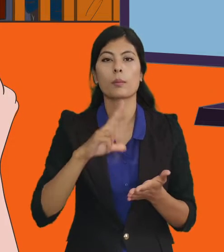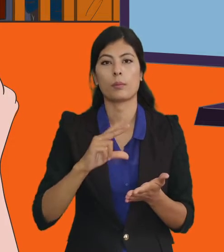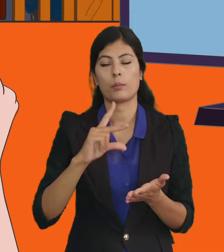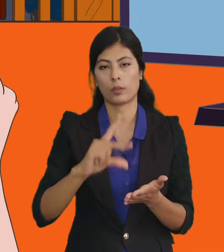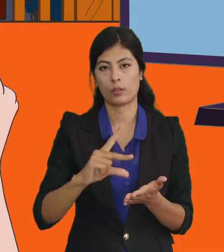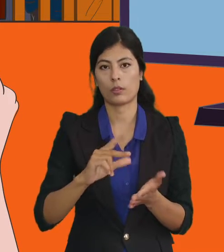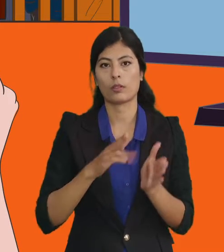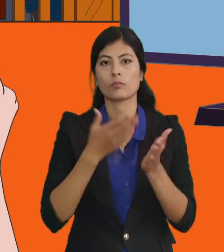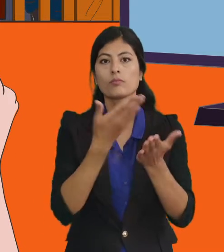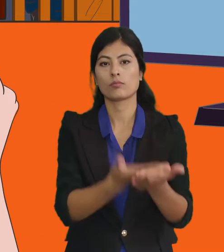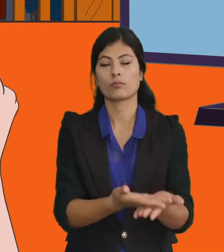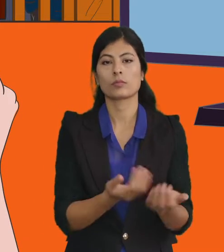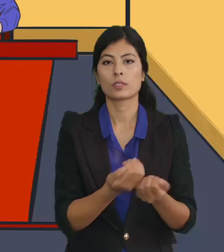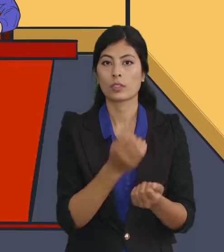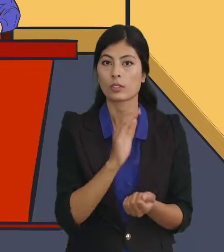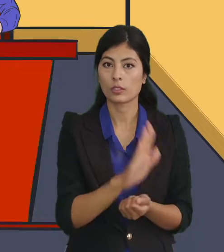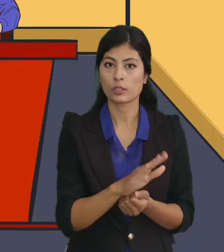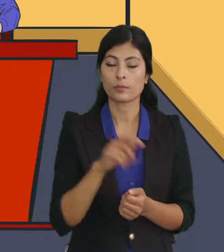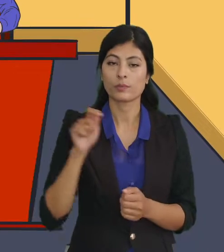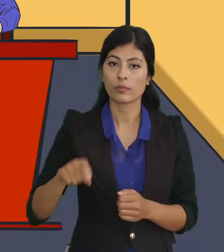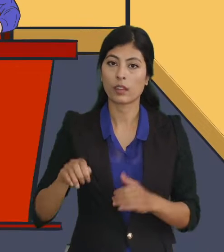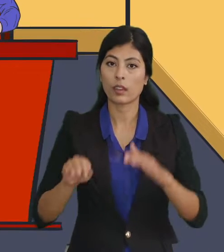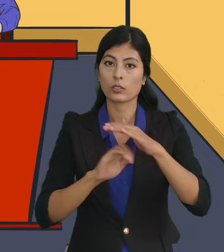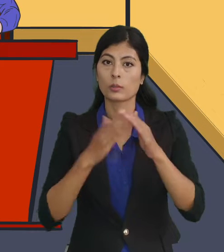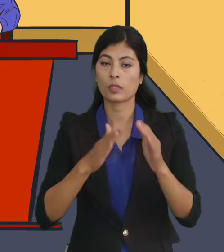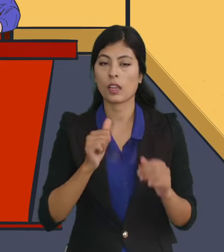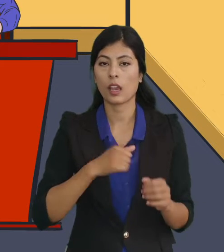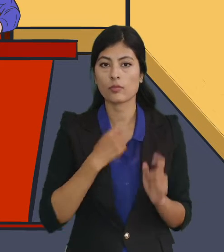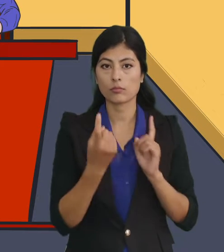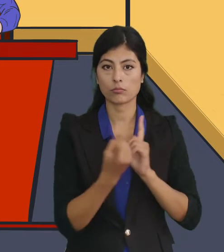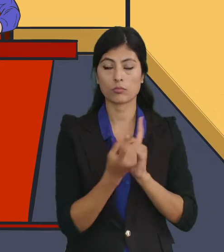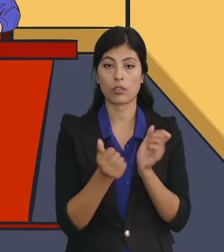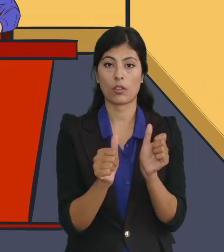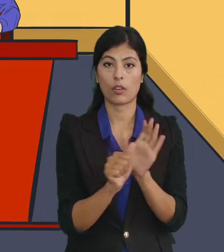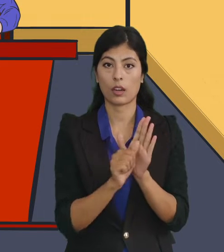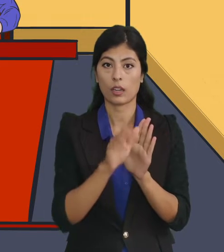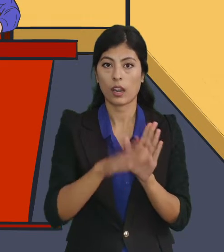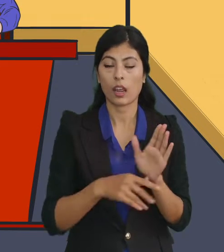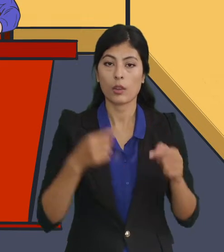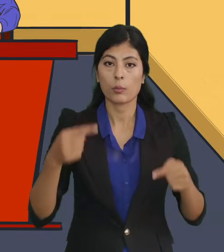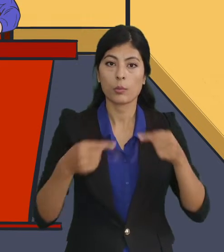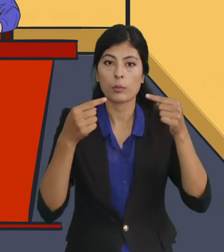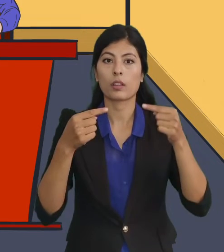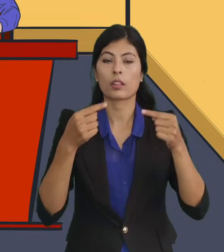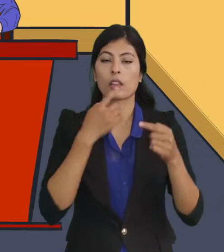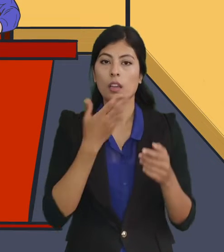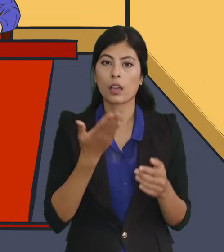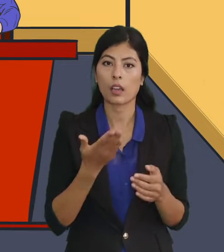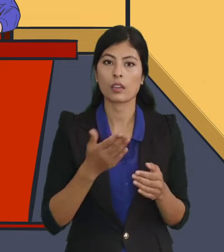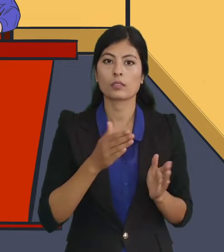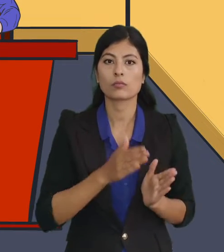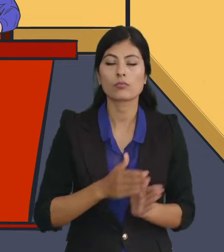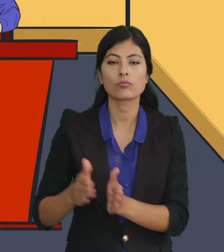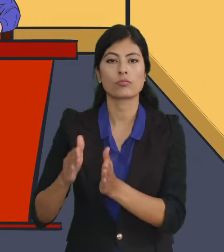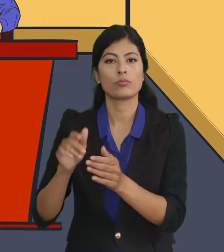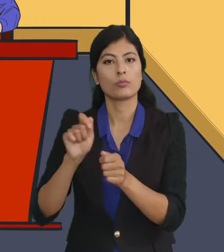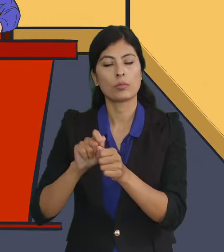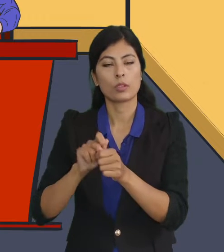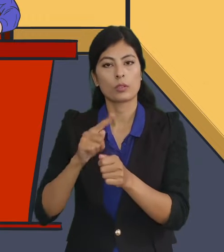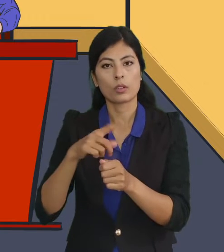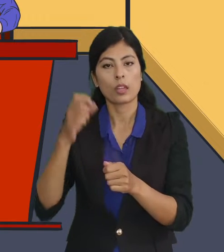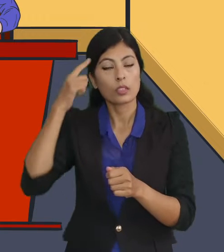द्वारा अपना समक्ष पेश भेल विवाद के निवेदन के ऊपर कार्रवाई आ किनारा करते समय जहाँ तक संभव हो